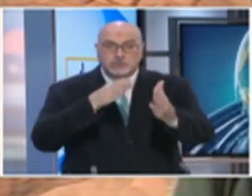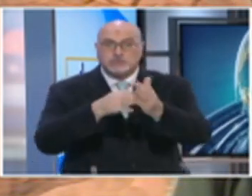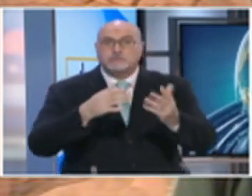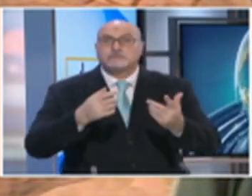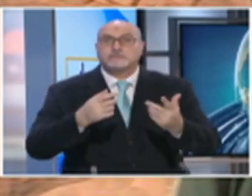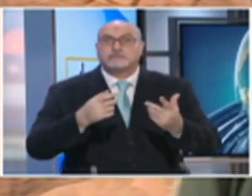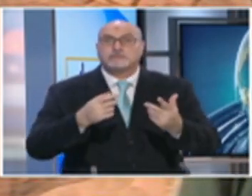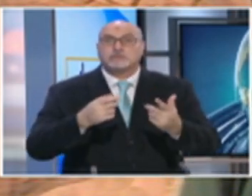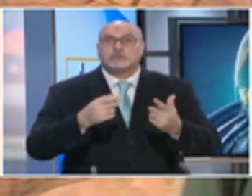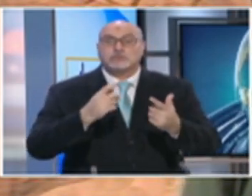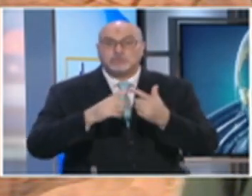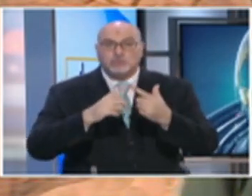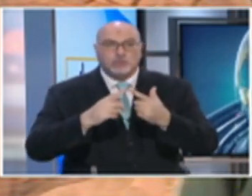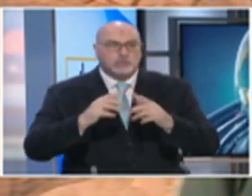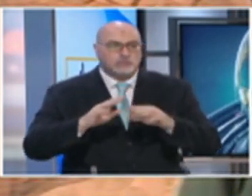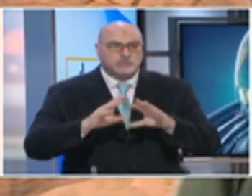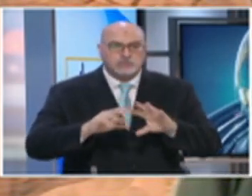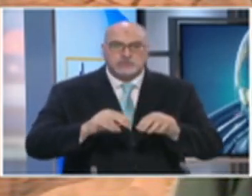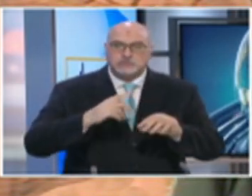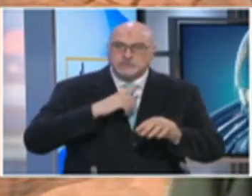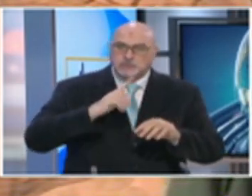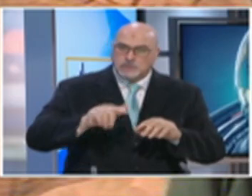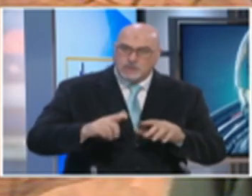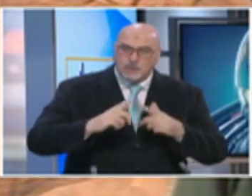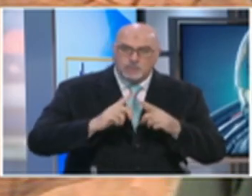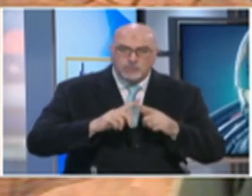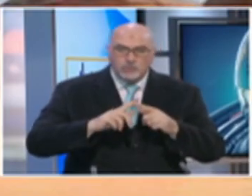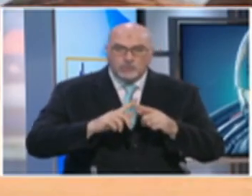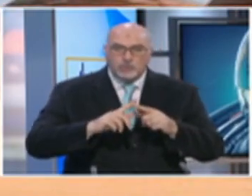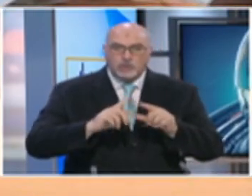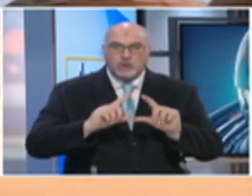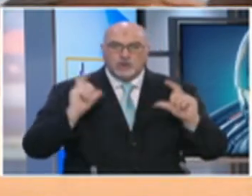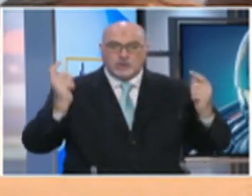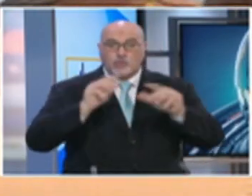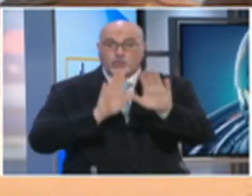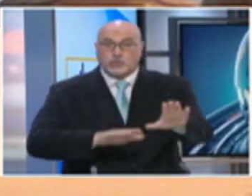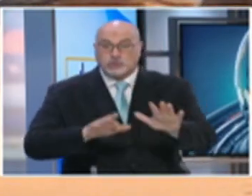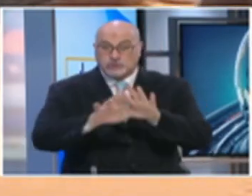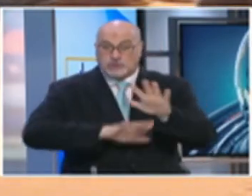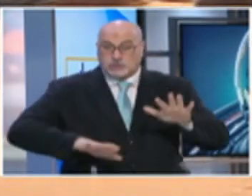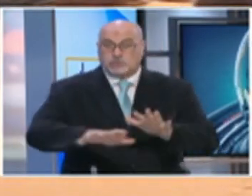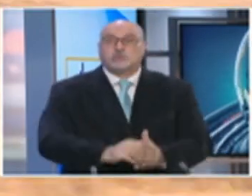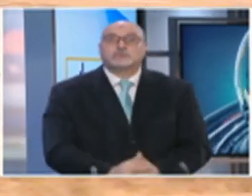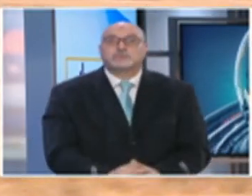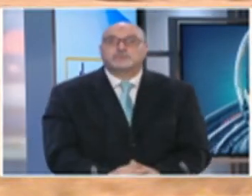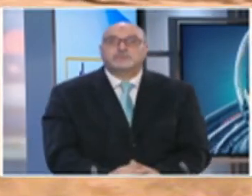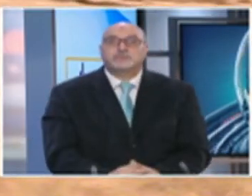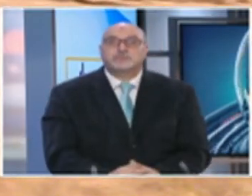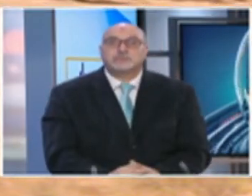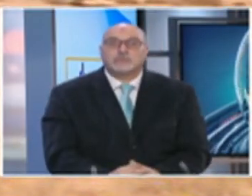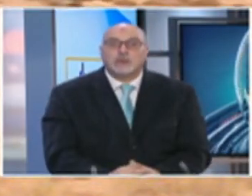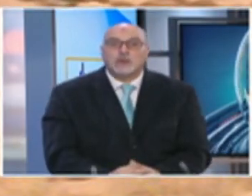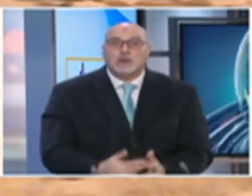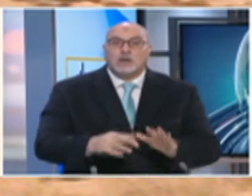تهيئة الموقع ومعرفة حدوده ليتسنى لنا حماية هذا الموقع. يسعى ديوان حظيرة